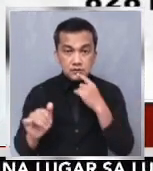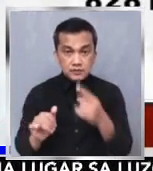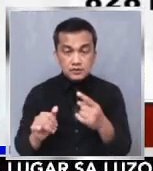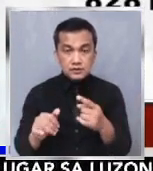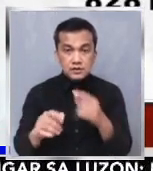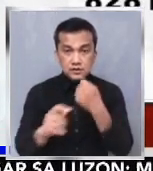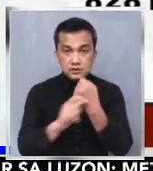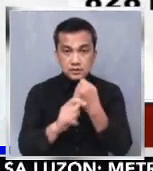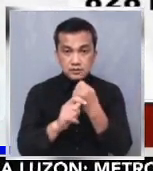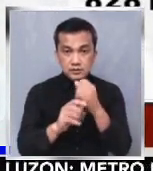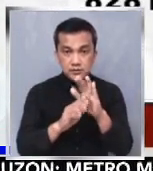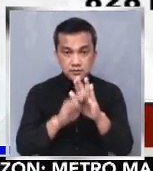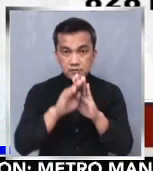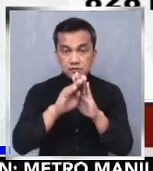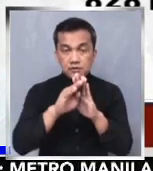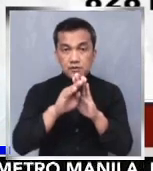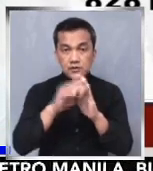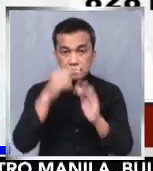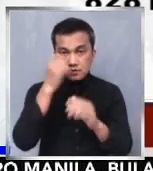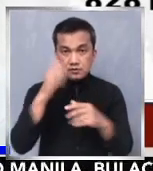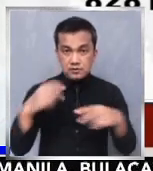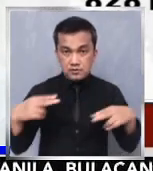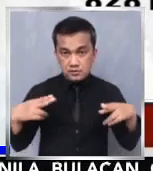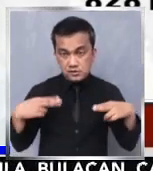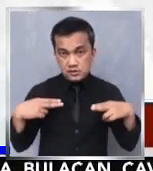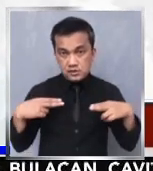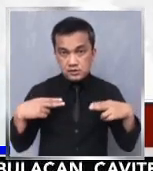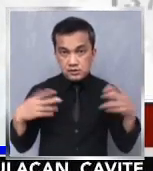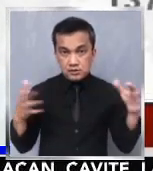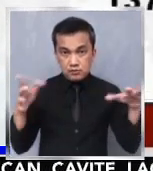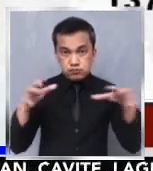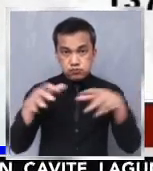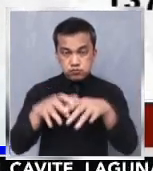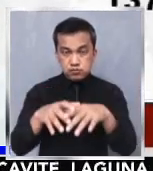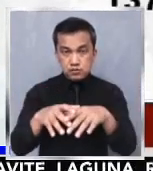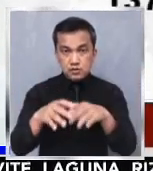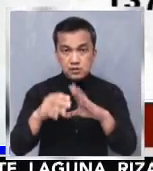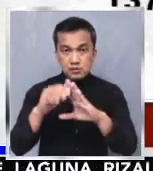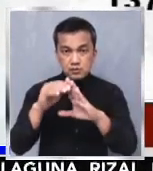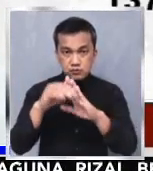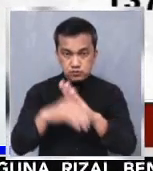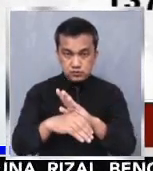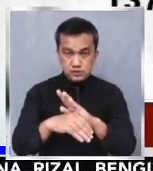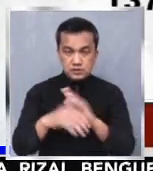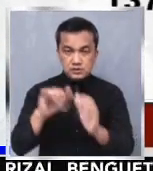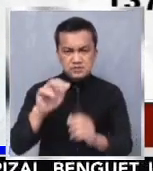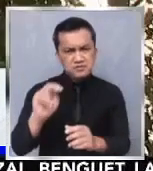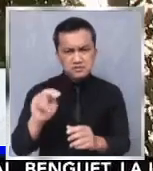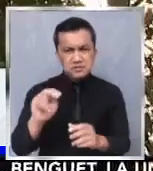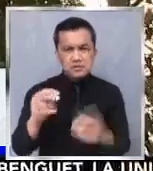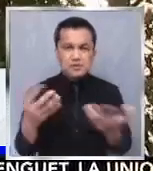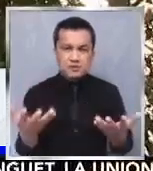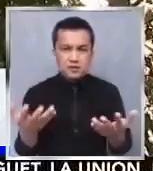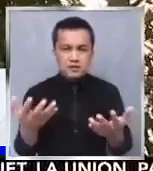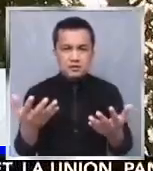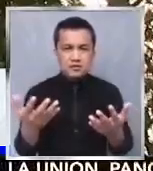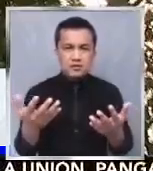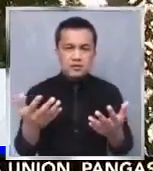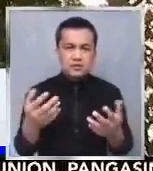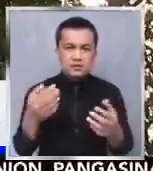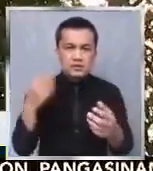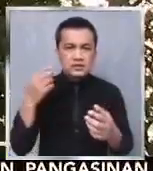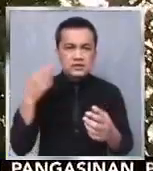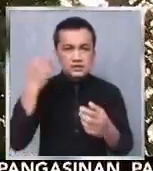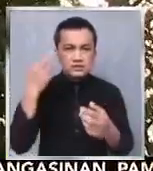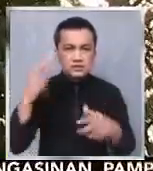yan dahil sa holidays, dahil sa pagtitipon-tipon. Kung bumaba din yan by January, then wala namang cause for panic. Ang sitwasyon naman sa